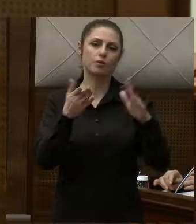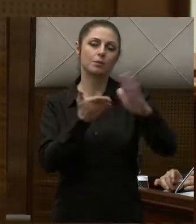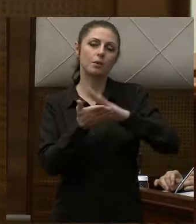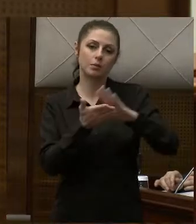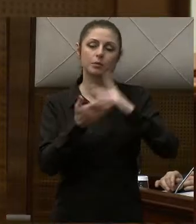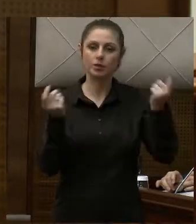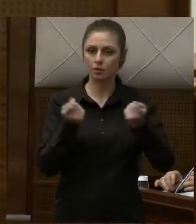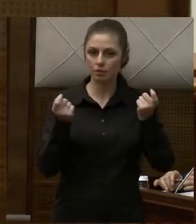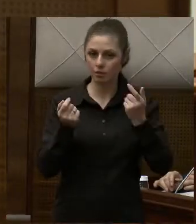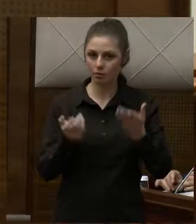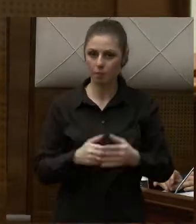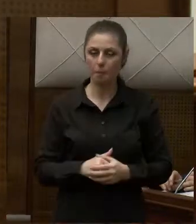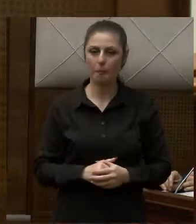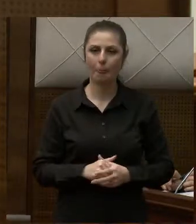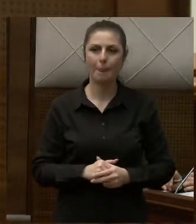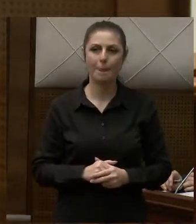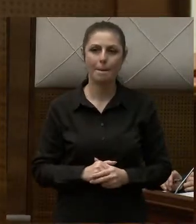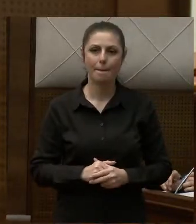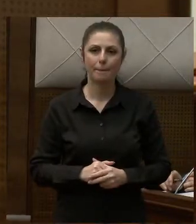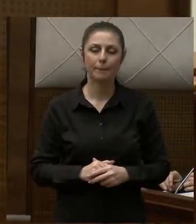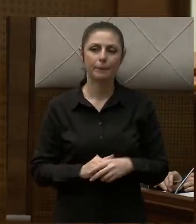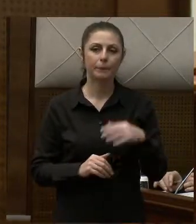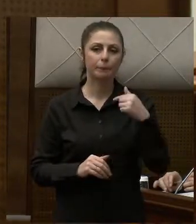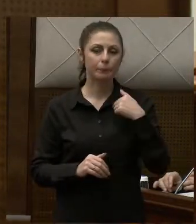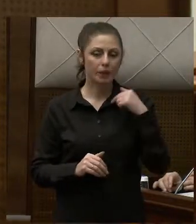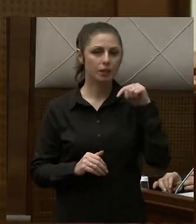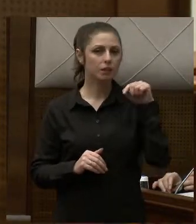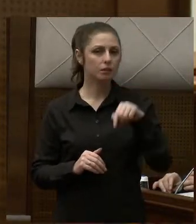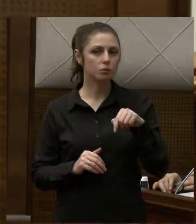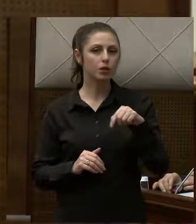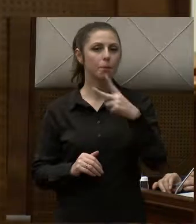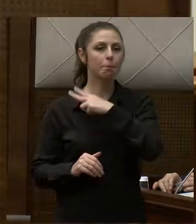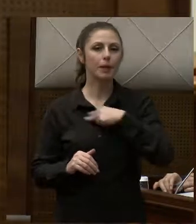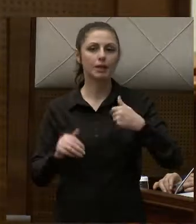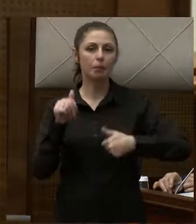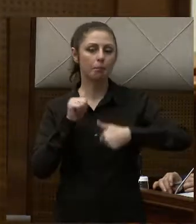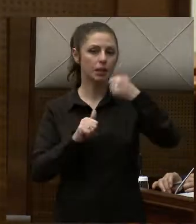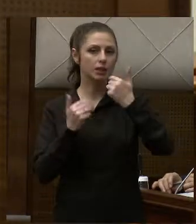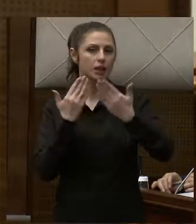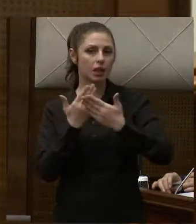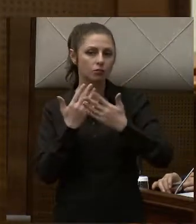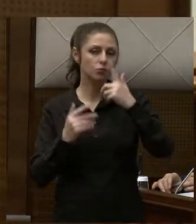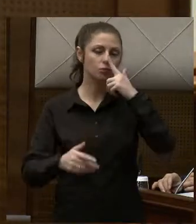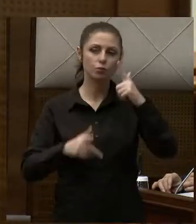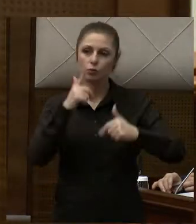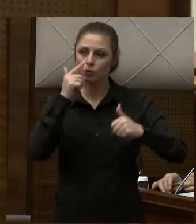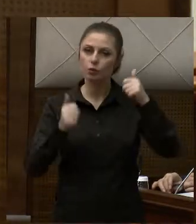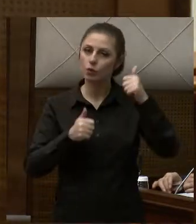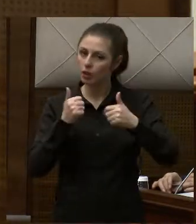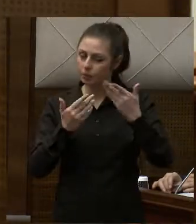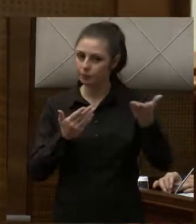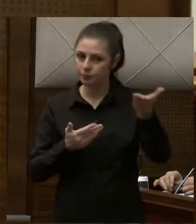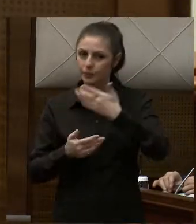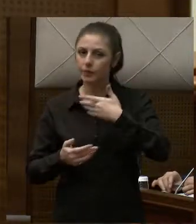içinde olacağız. Ben buradan Sayın Başkan'a ve burada belediye başkan yardımcılarımıza, müdürlerine de bir şey net olarak ifade etmek